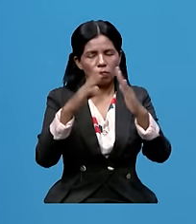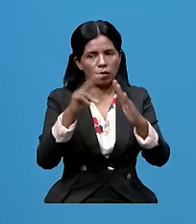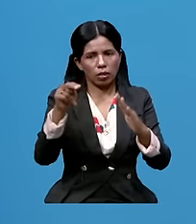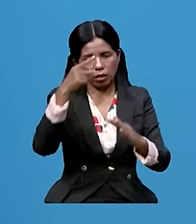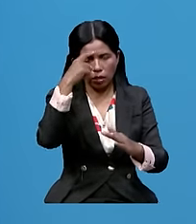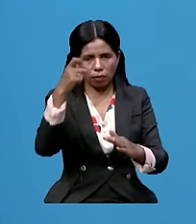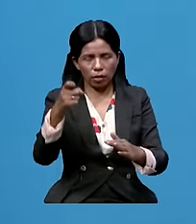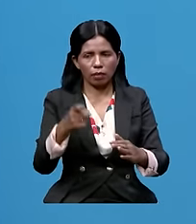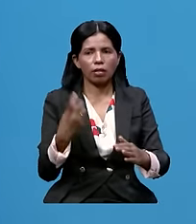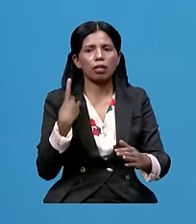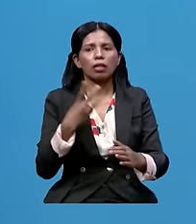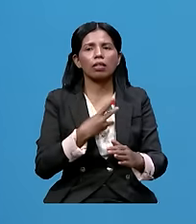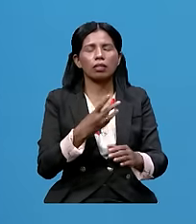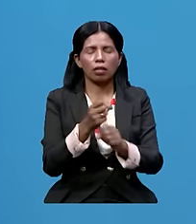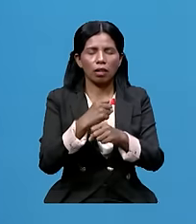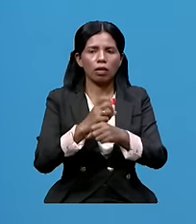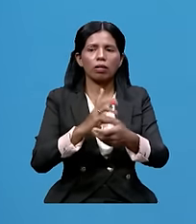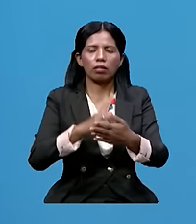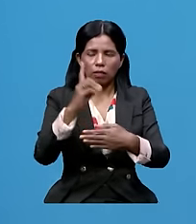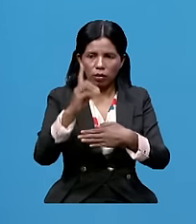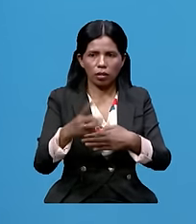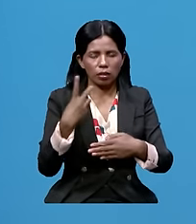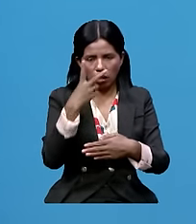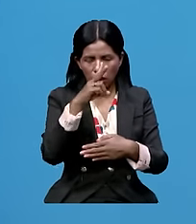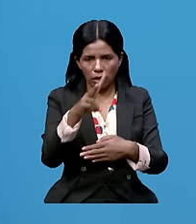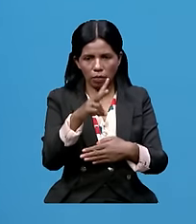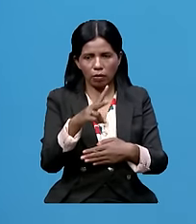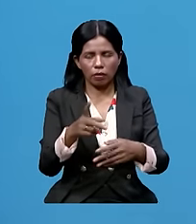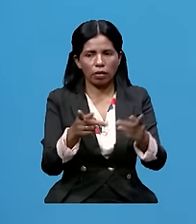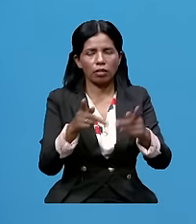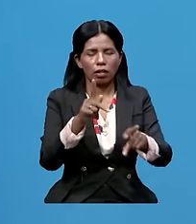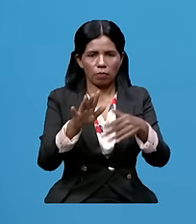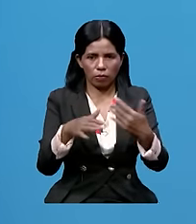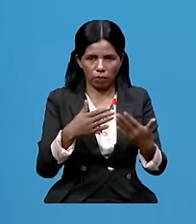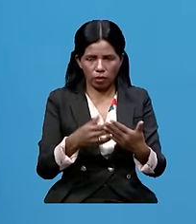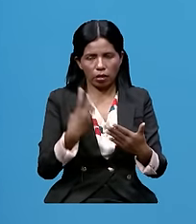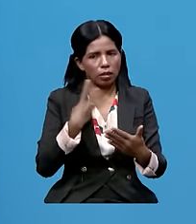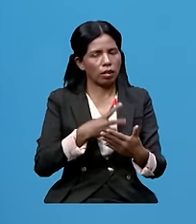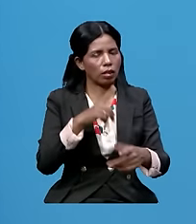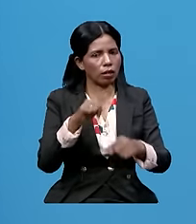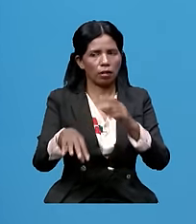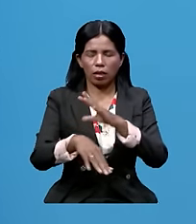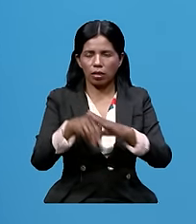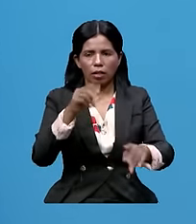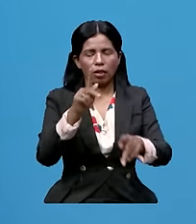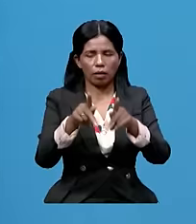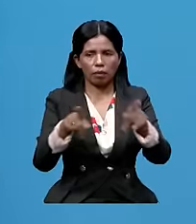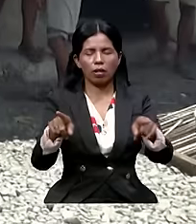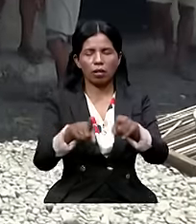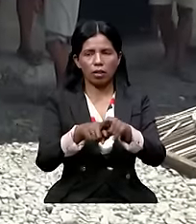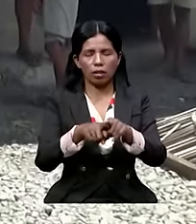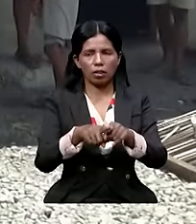to halu kode cimol be timis kita re mus kondi sang tene kumidan tala bele asai kumidadi ane sana